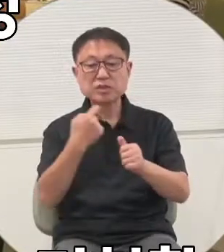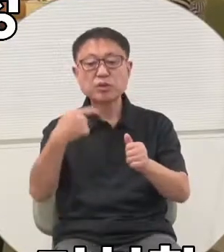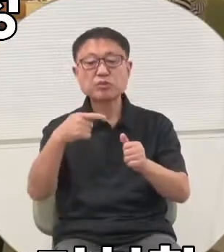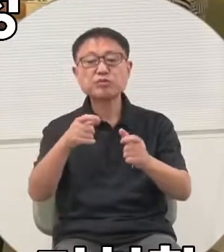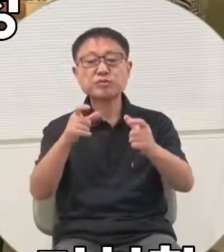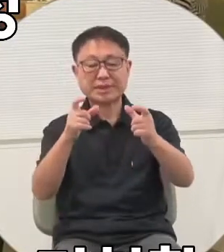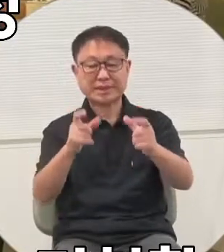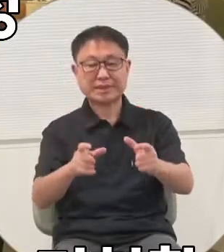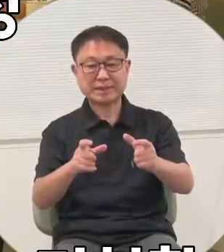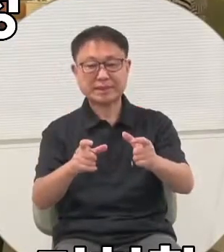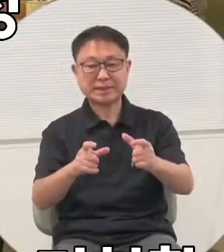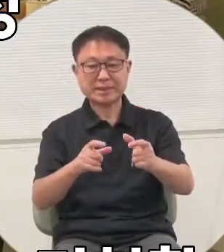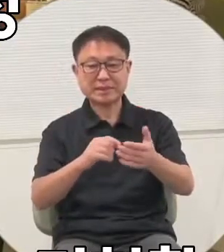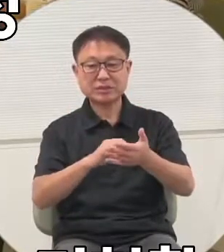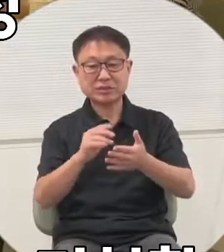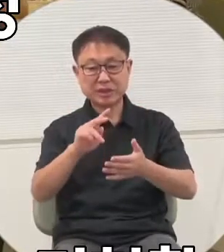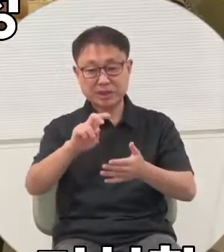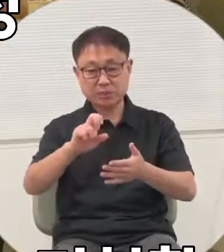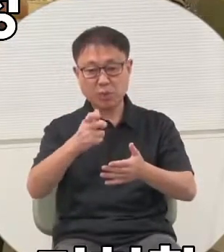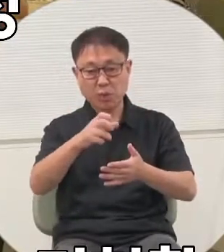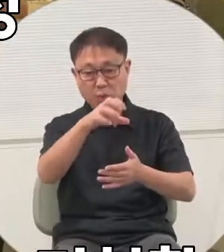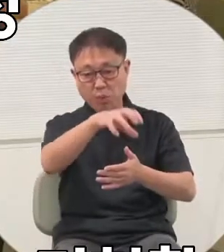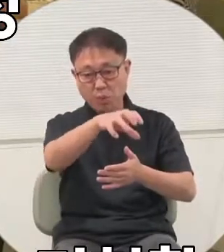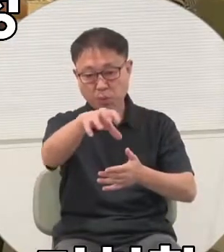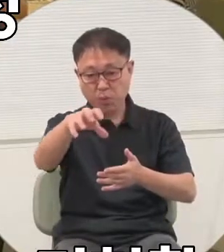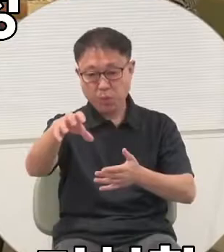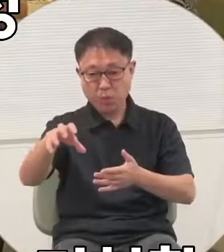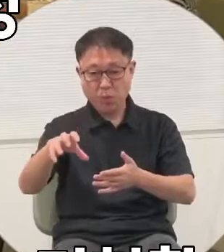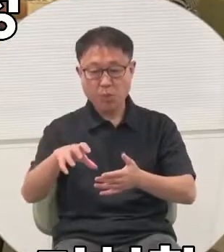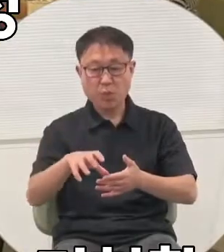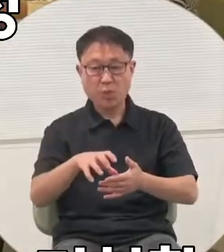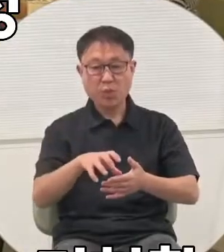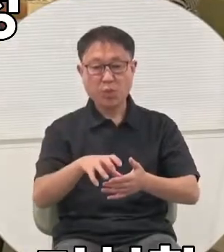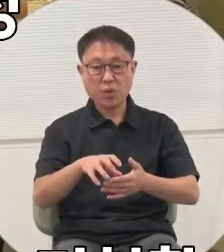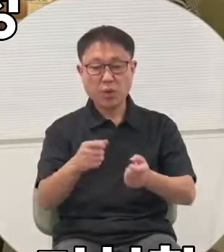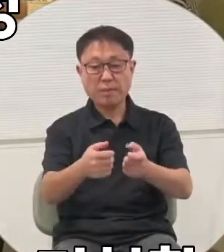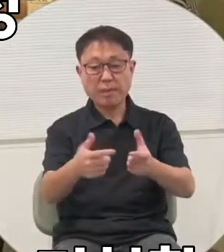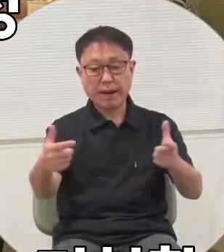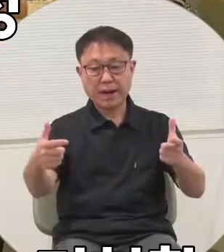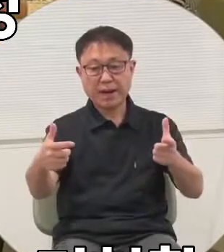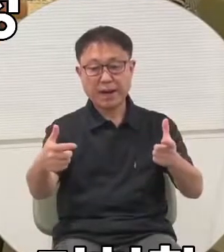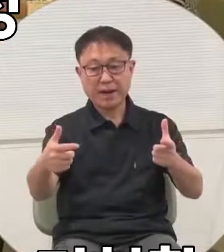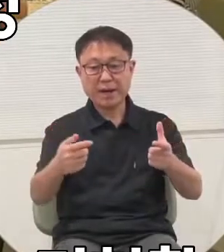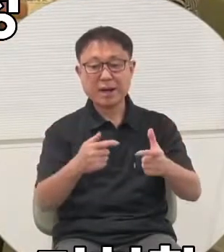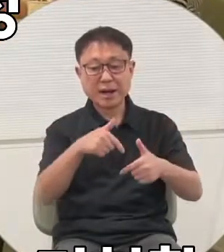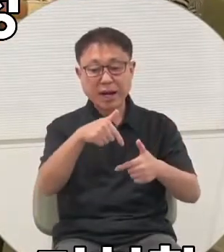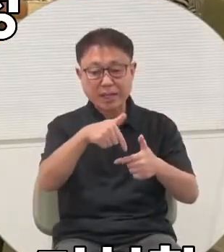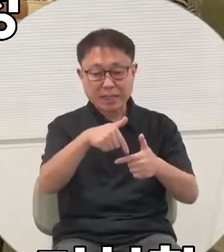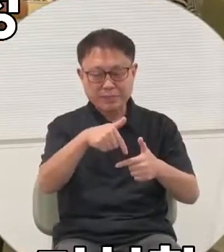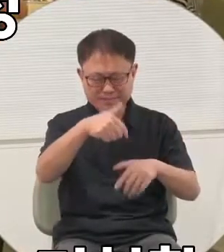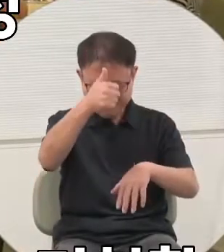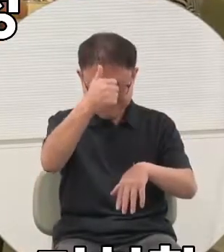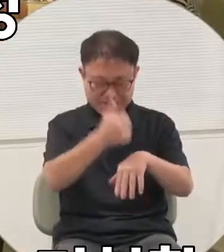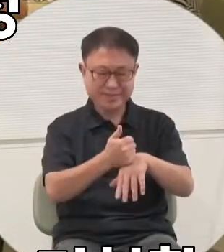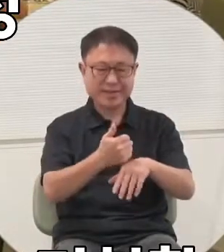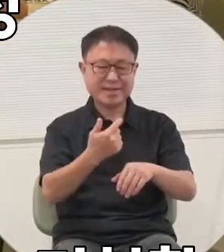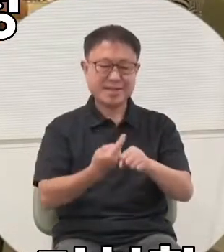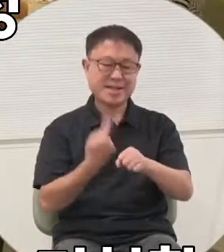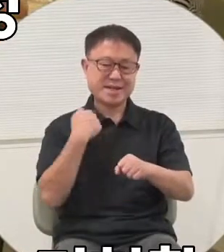이제 25개 자치구가 다 이제 돼가지고 네. 선정돼가지고 이제 강남과 마지막으로 됐어요